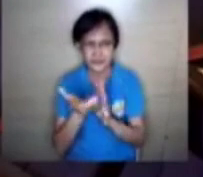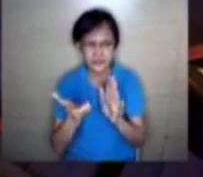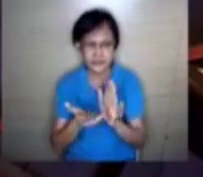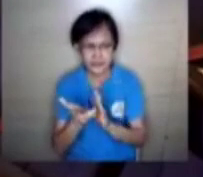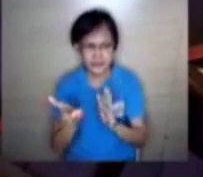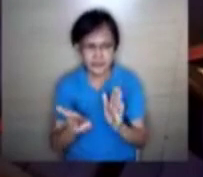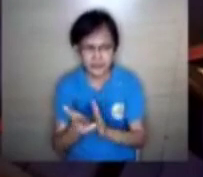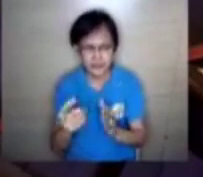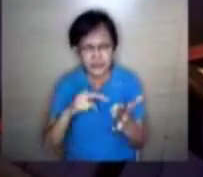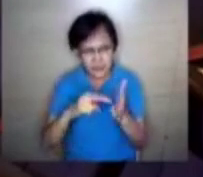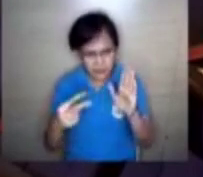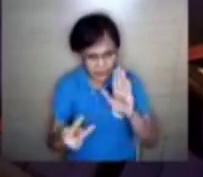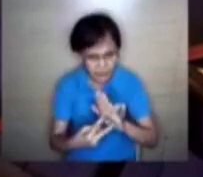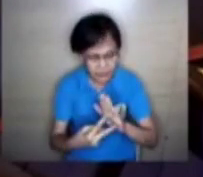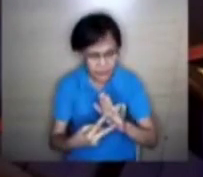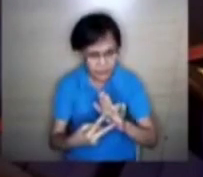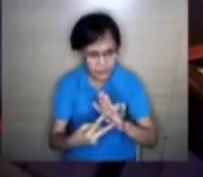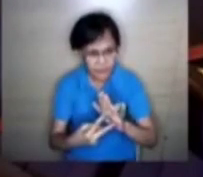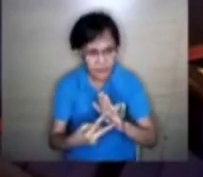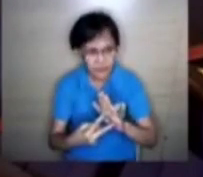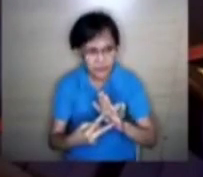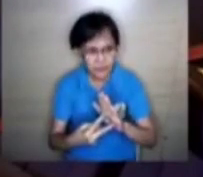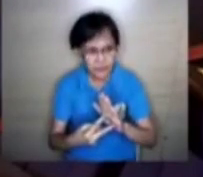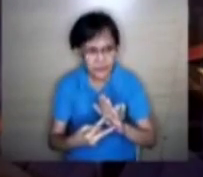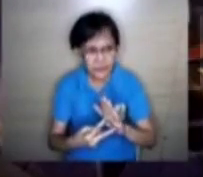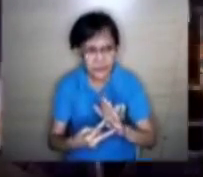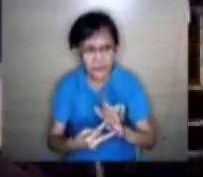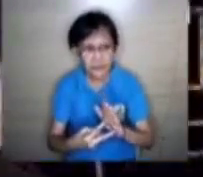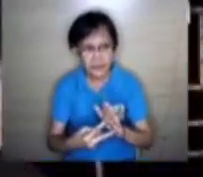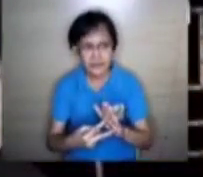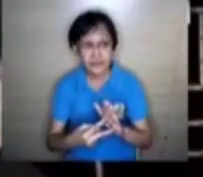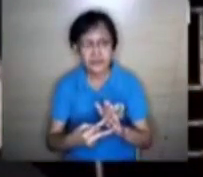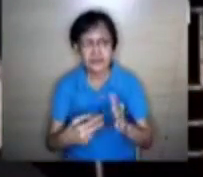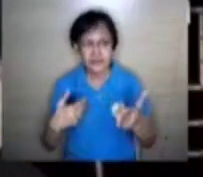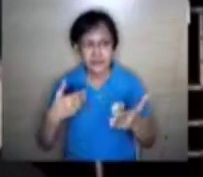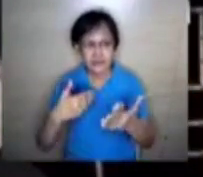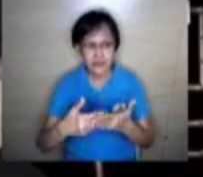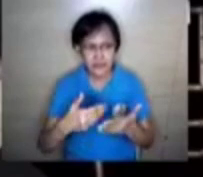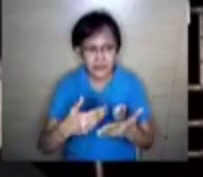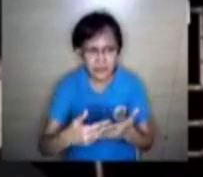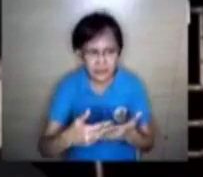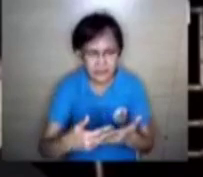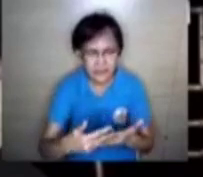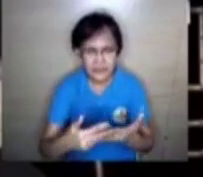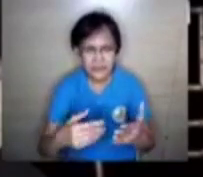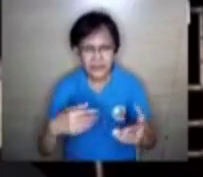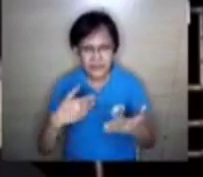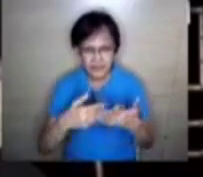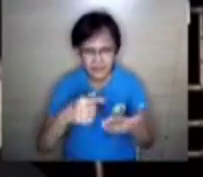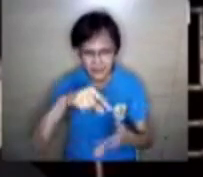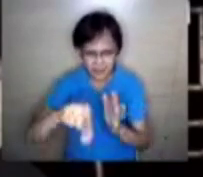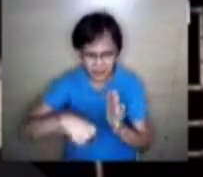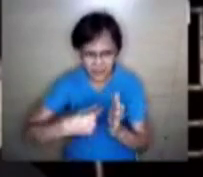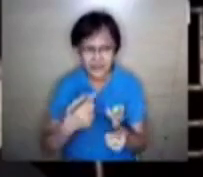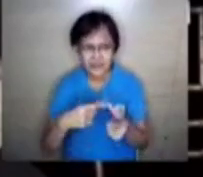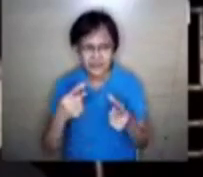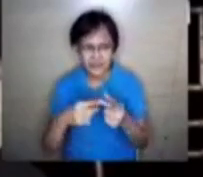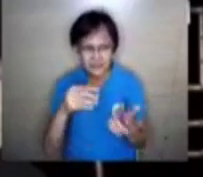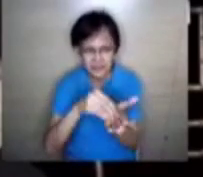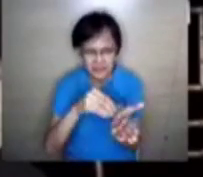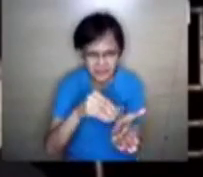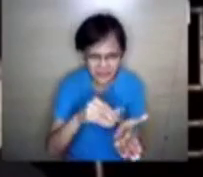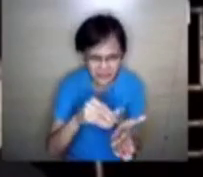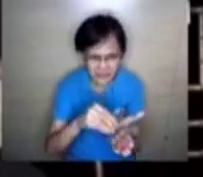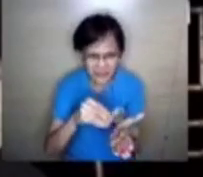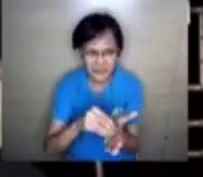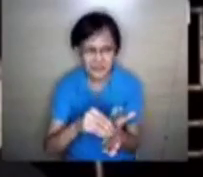Ang ibig lang po sabihin nun ay pagdating ng fourth quarter, meron po akong utang sa mga barangay. Ang ating